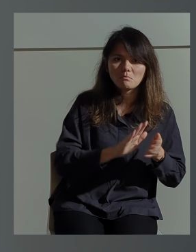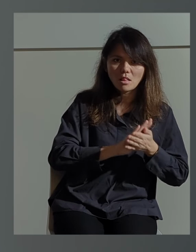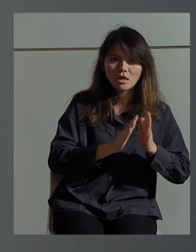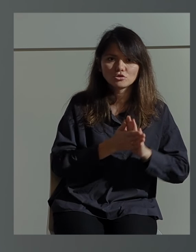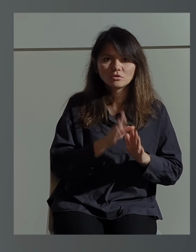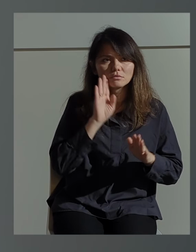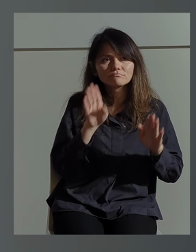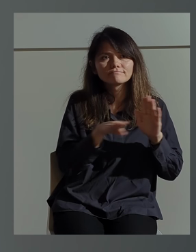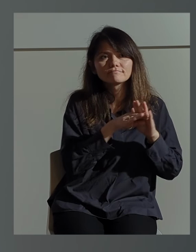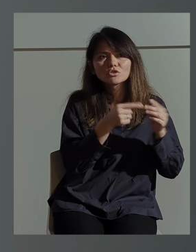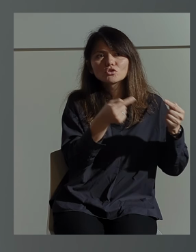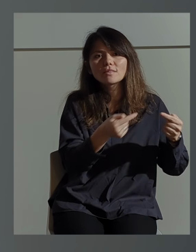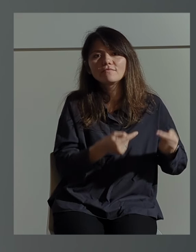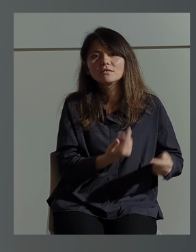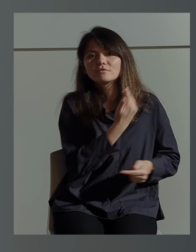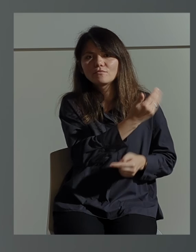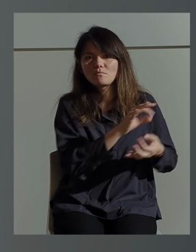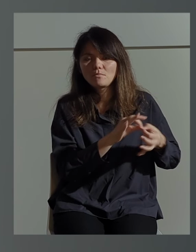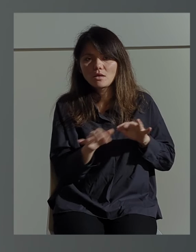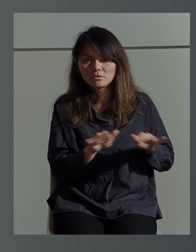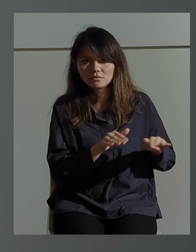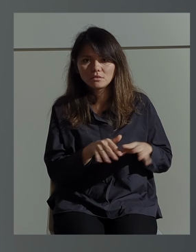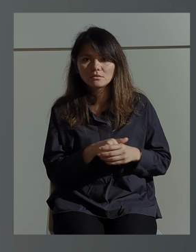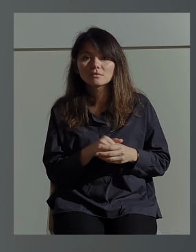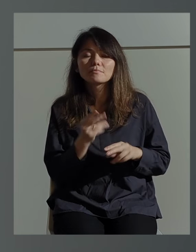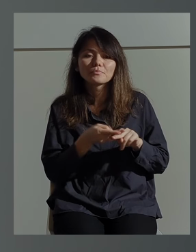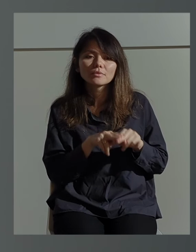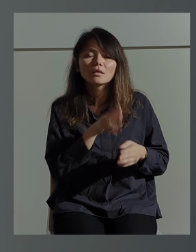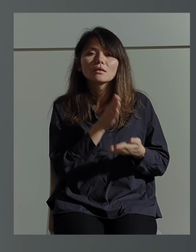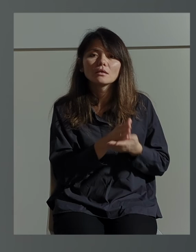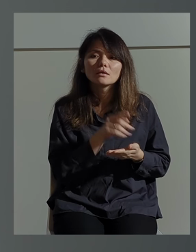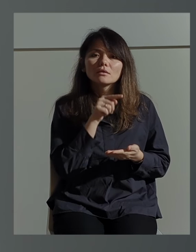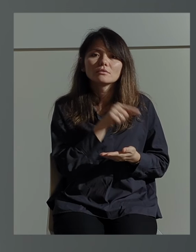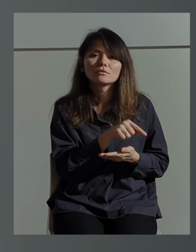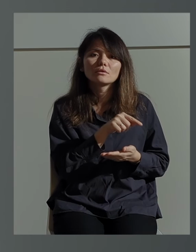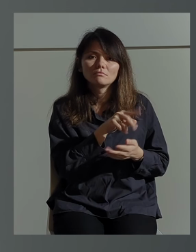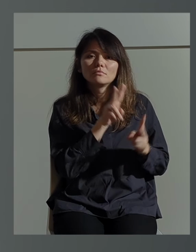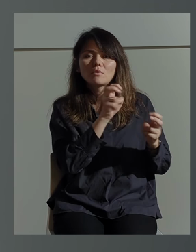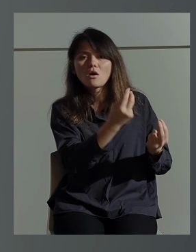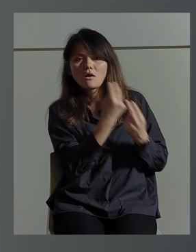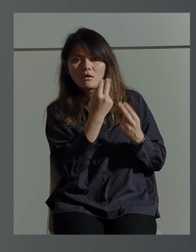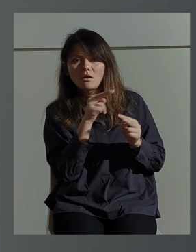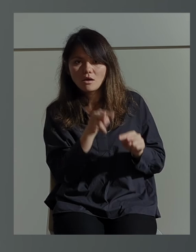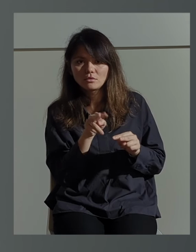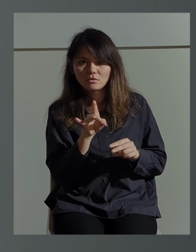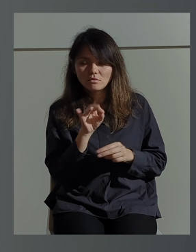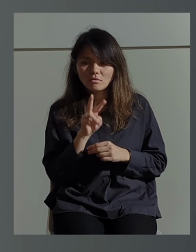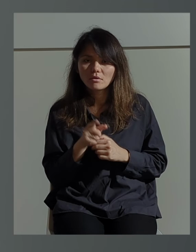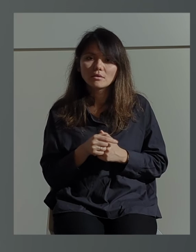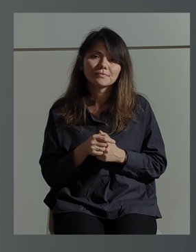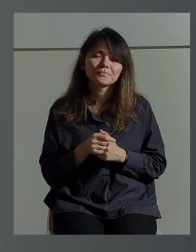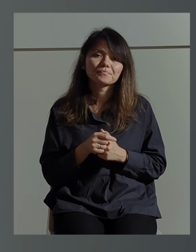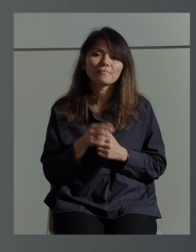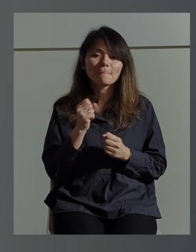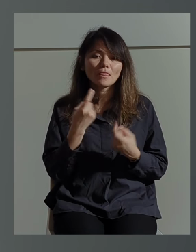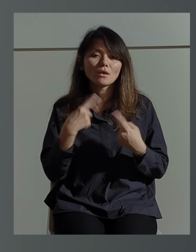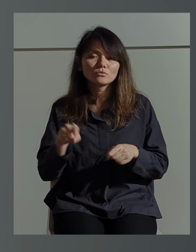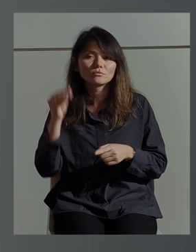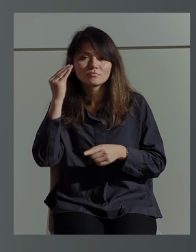соответствовать этому процесу Вот это и есть контроль вот с точки зрения